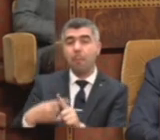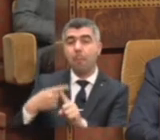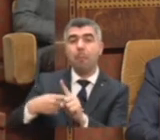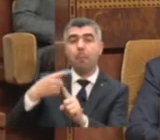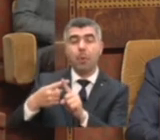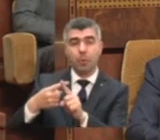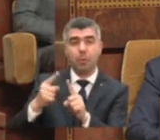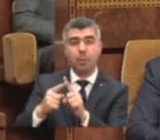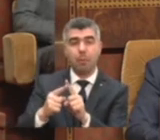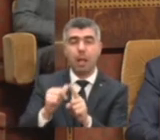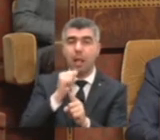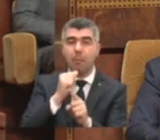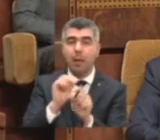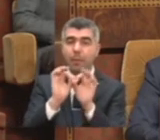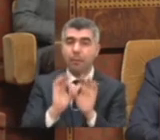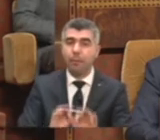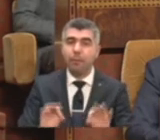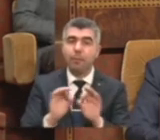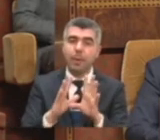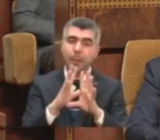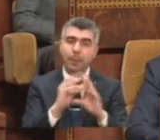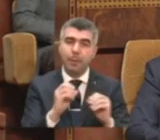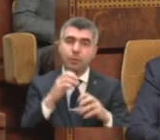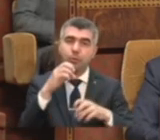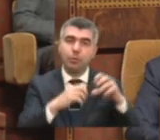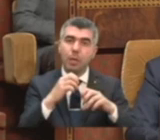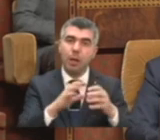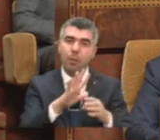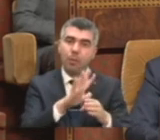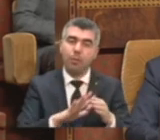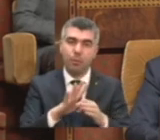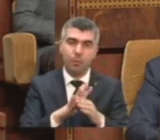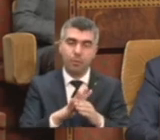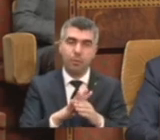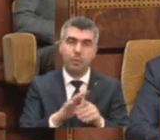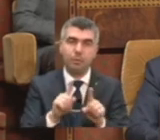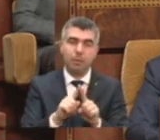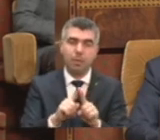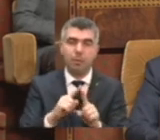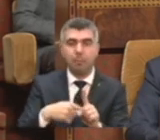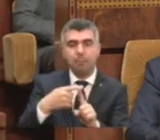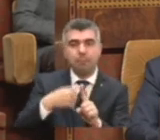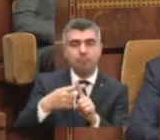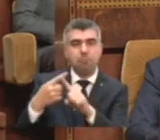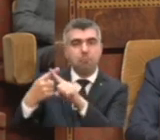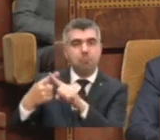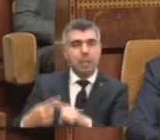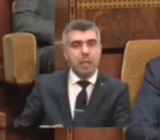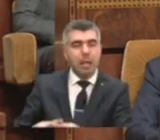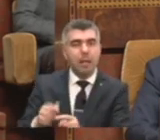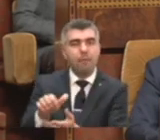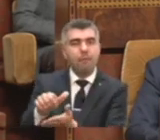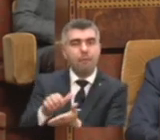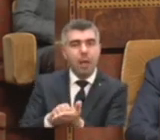موسم ديال الجفاف، وهذا الشيء أثر كما قلت سلبيا على الاقتصاد الوطني وعلى المساهمة للقطاع الفلاحي